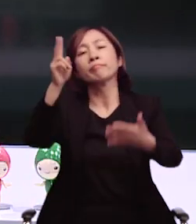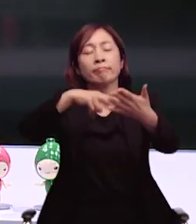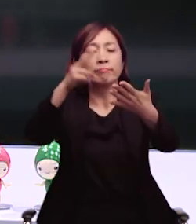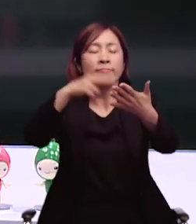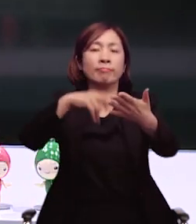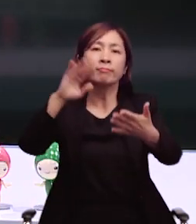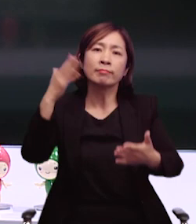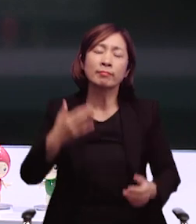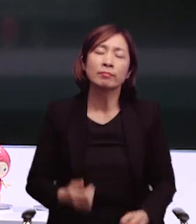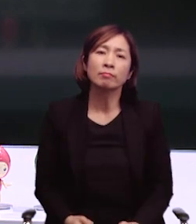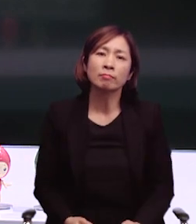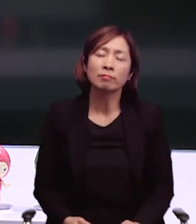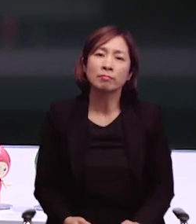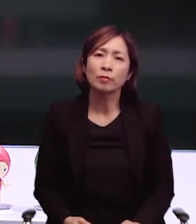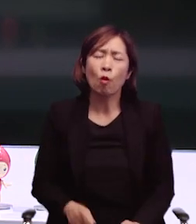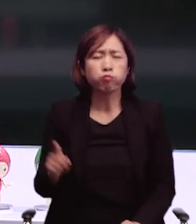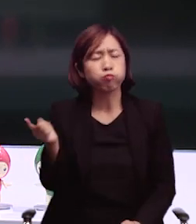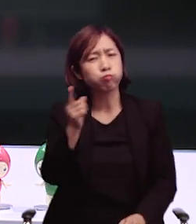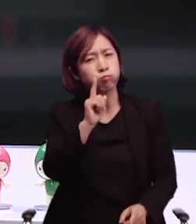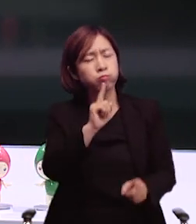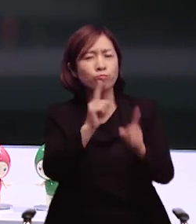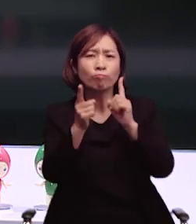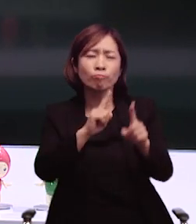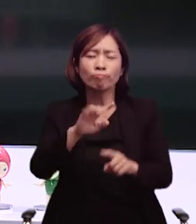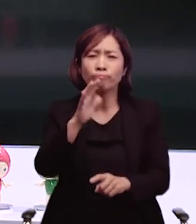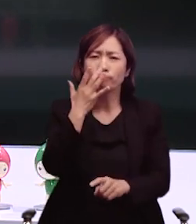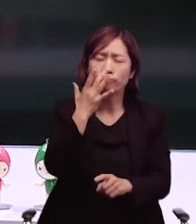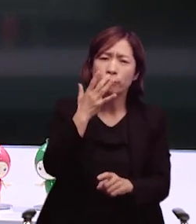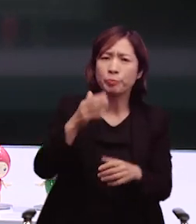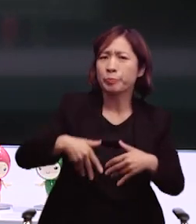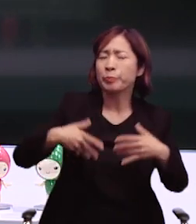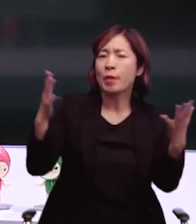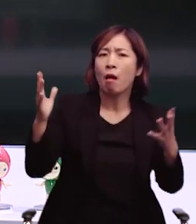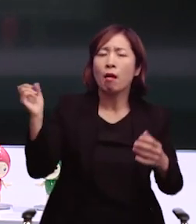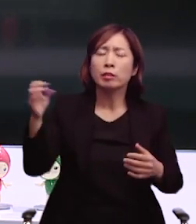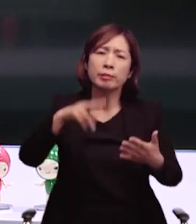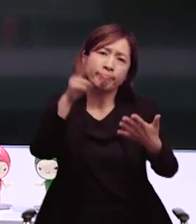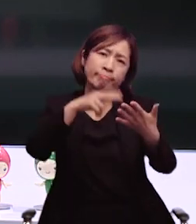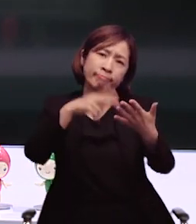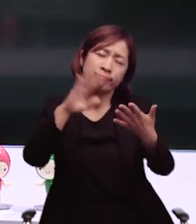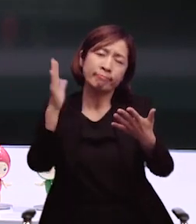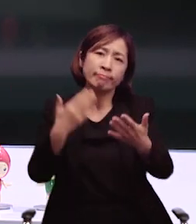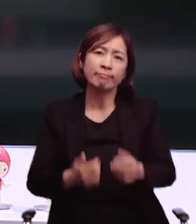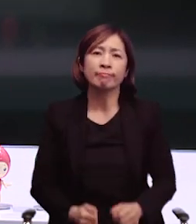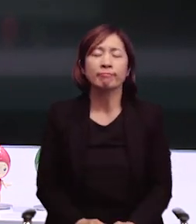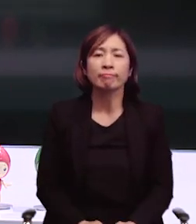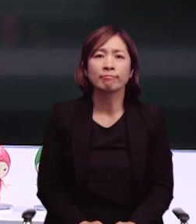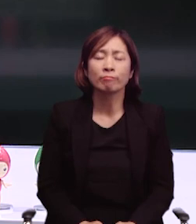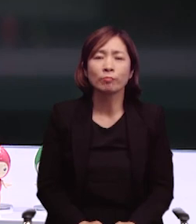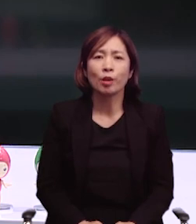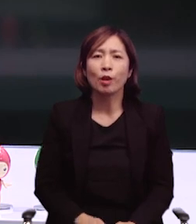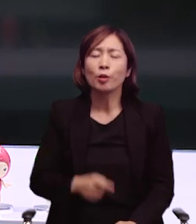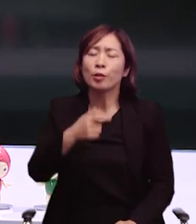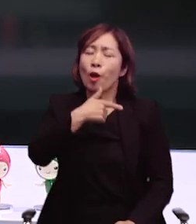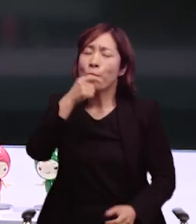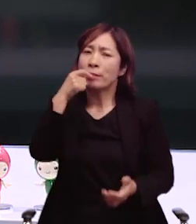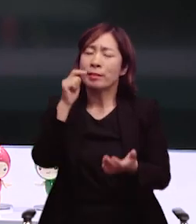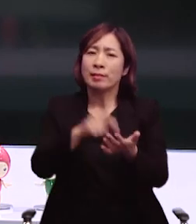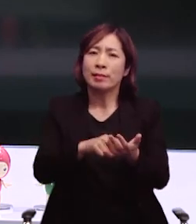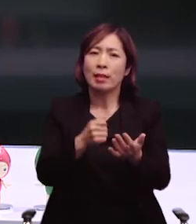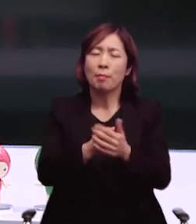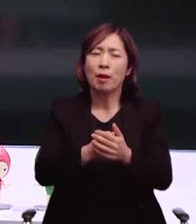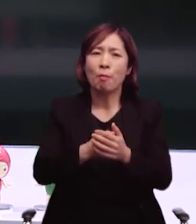되잖아요 어 무슨 말일까 이런 거 필요없어요 극 읽으시면 되니까 너무 쉬워 가지구